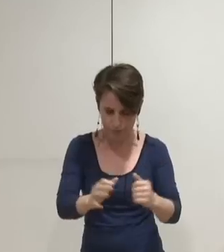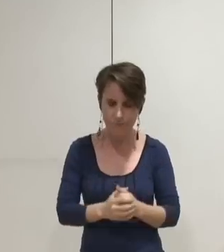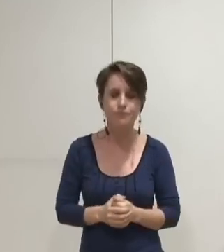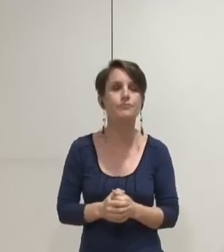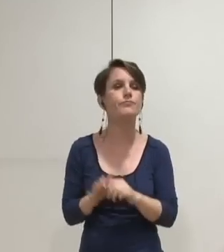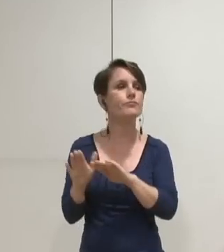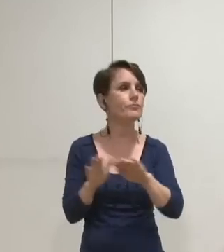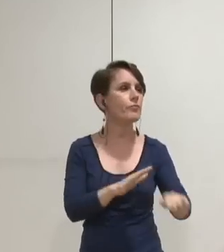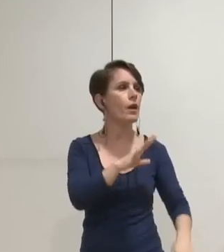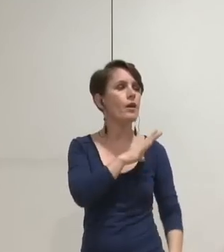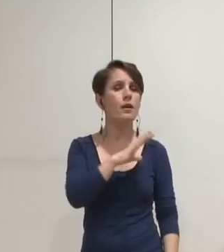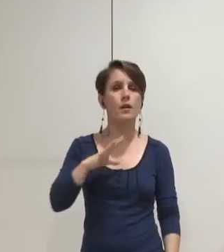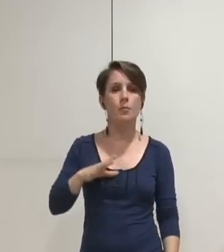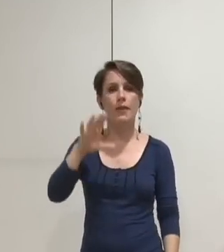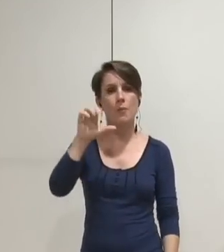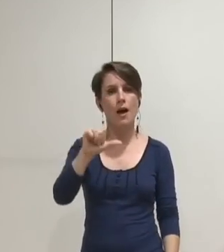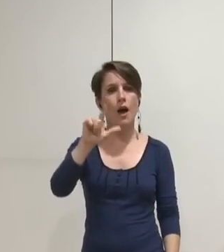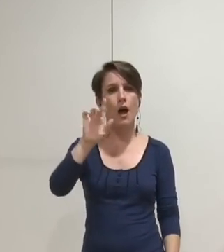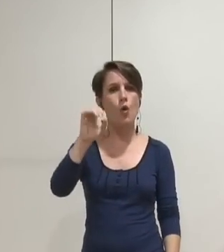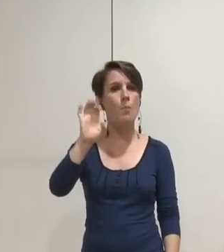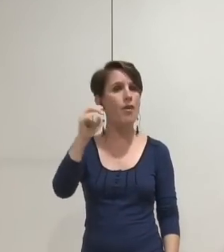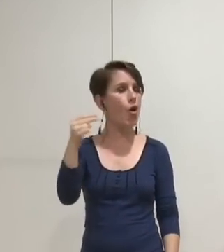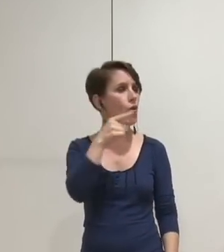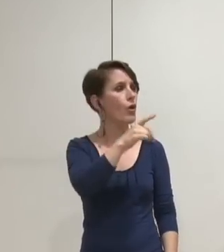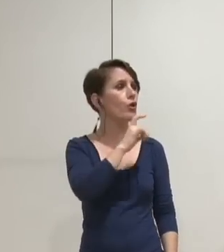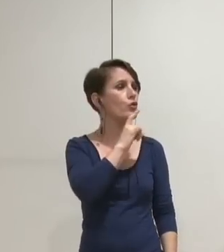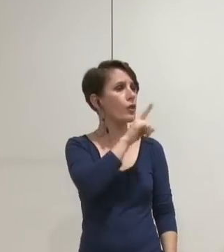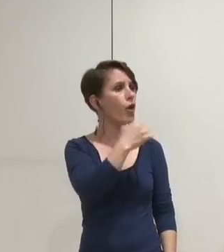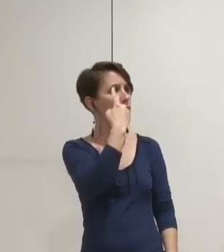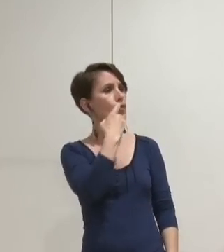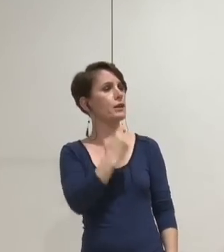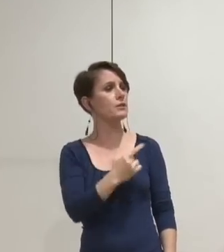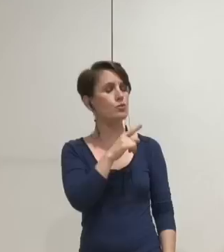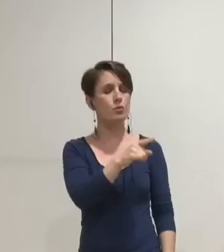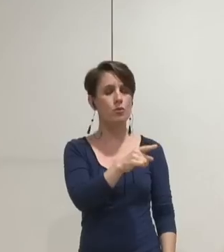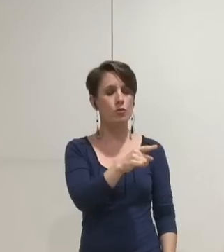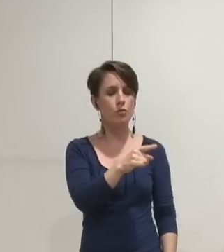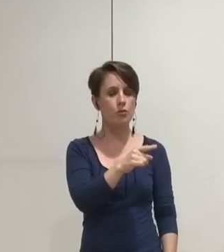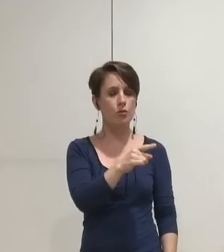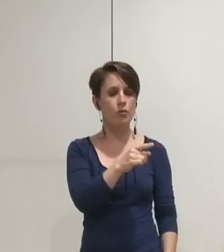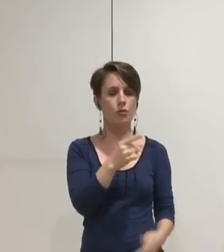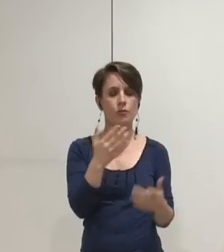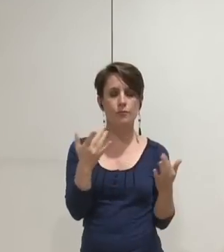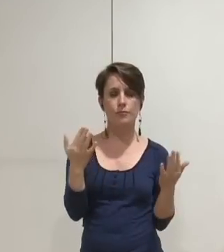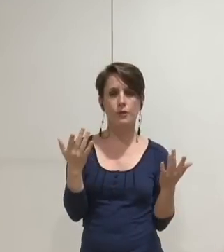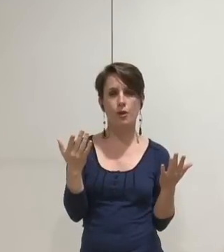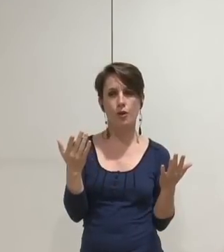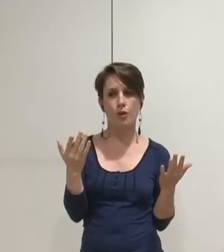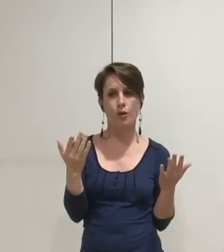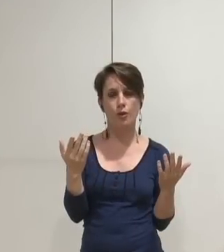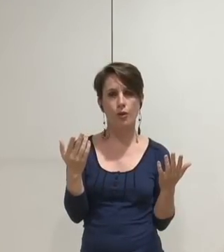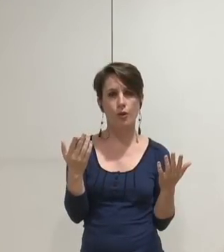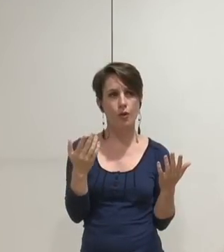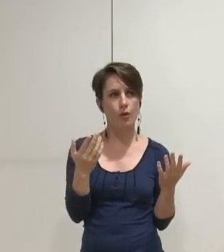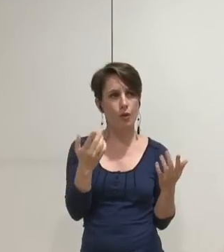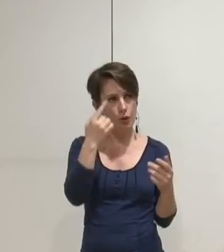madame Agobian vous avez évoqué d'autres questions et notamment euh ce qui ce qui concernez